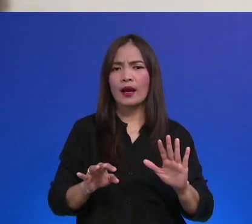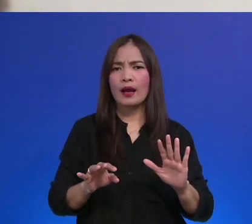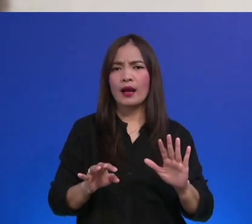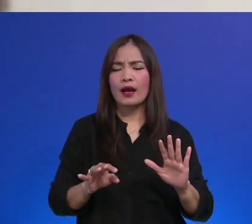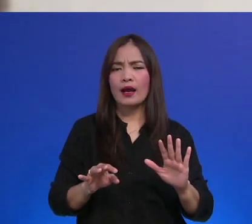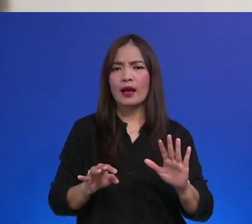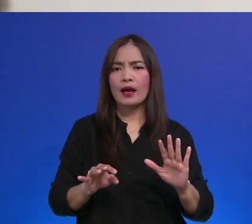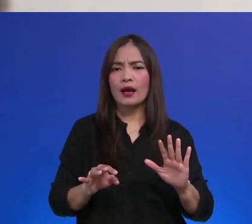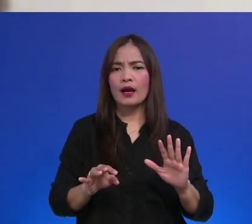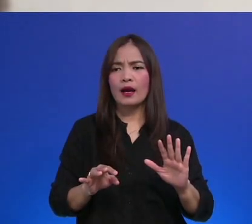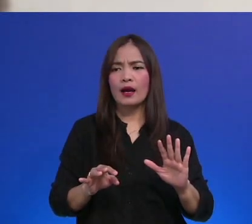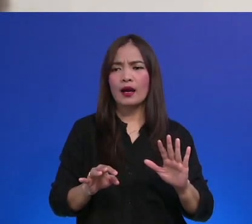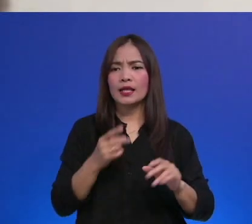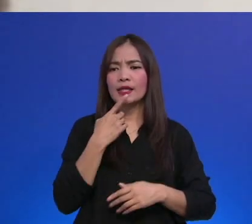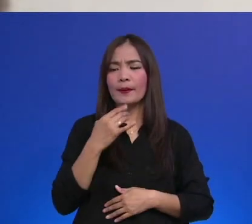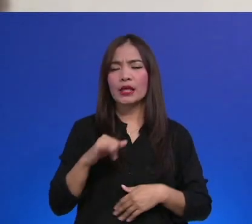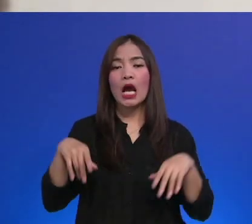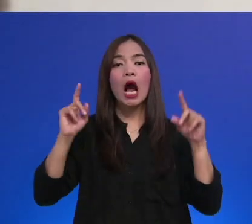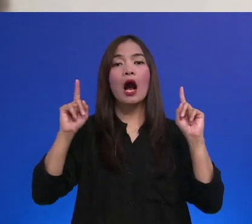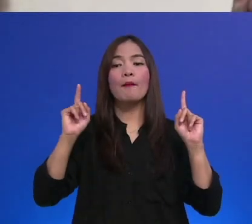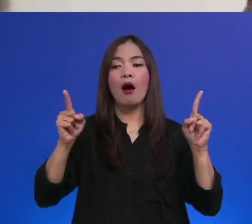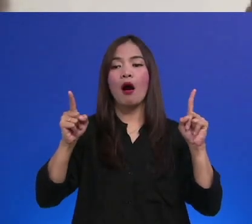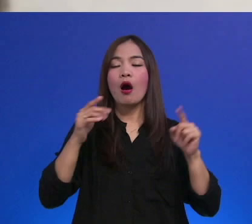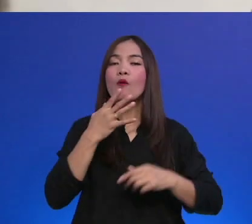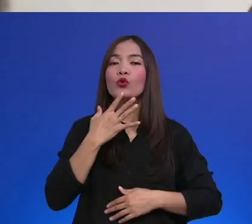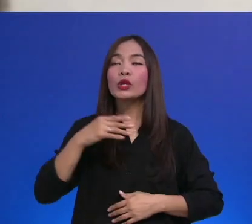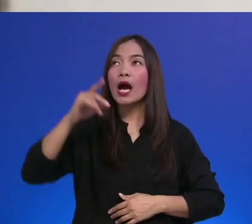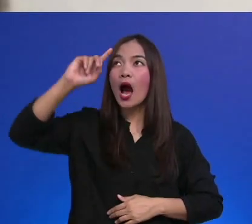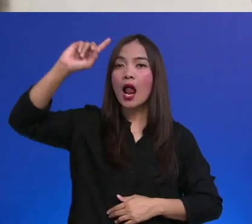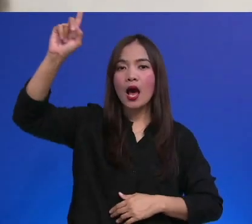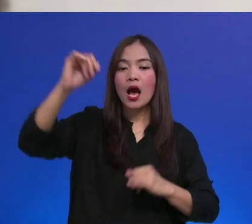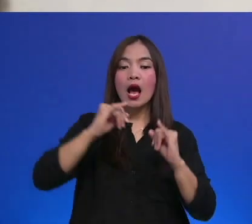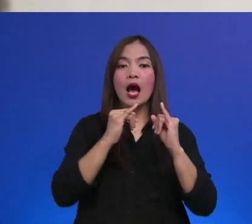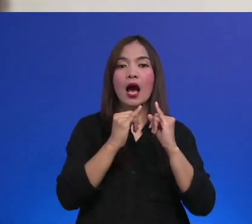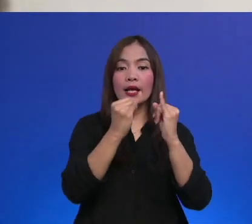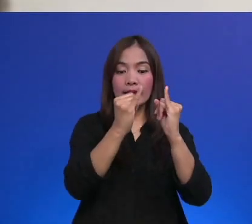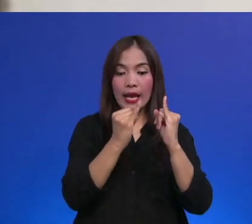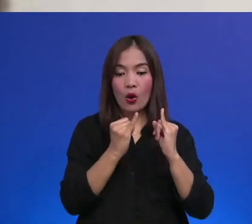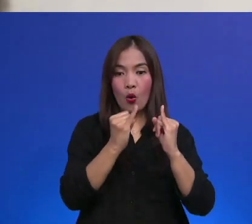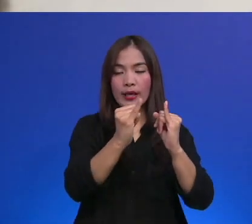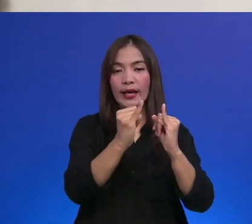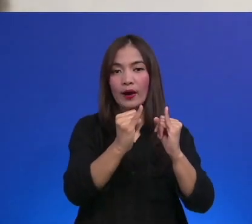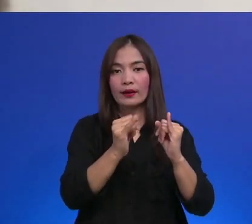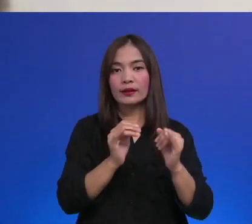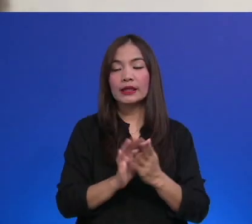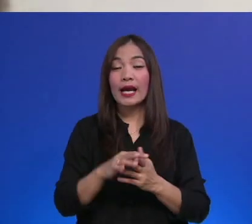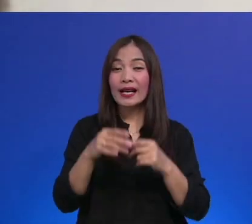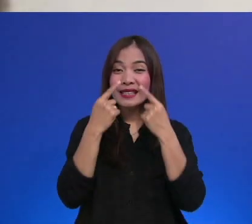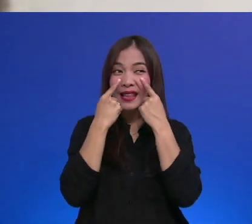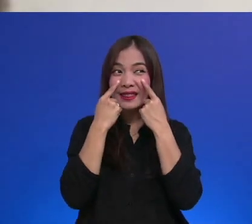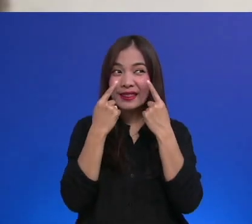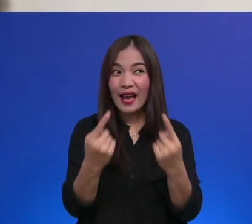yang memiliki ilah Allah atau Dewa yang kelihatan Bapak